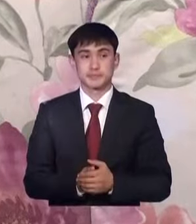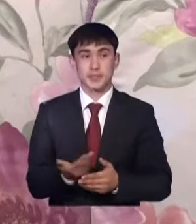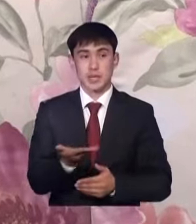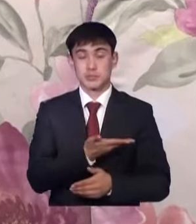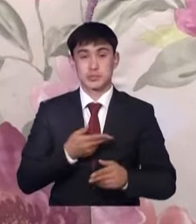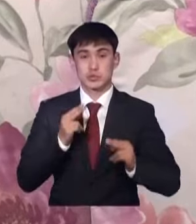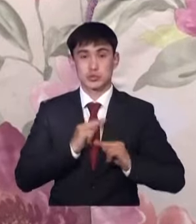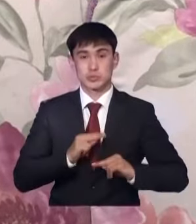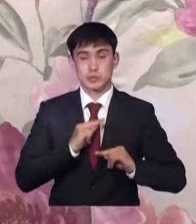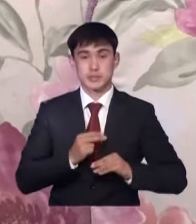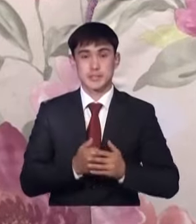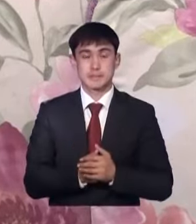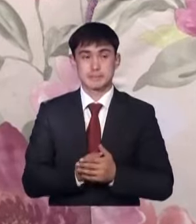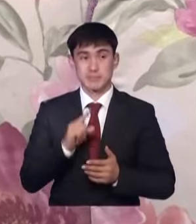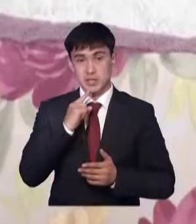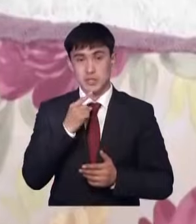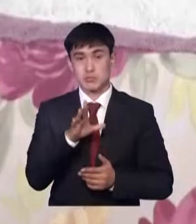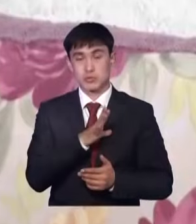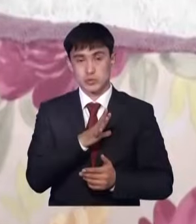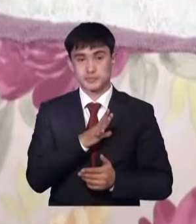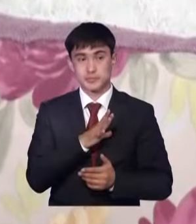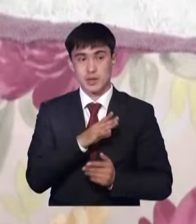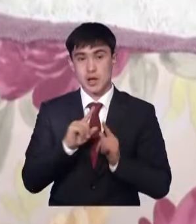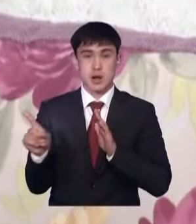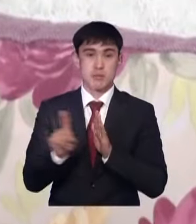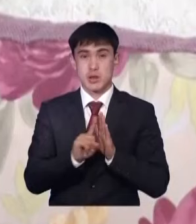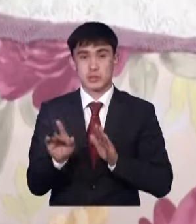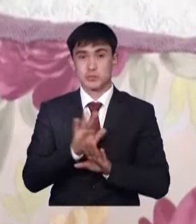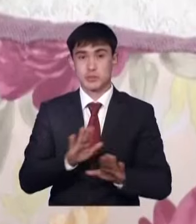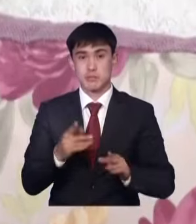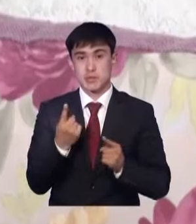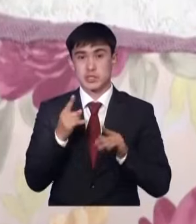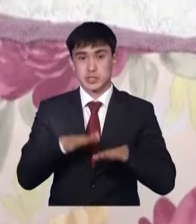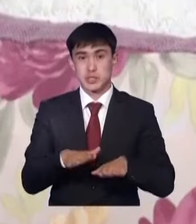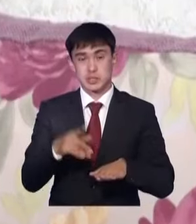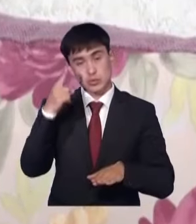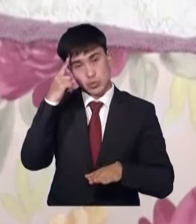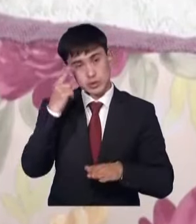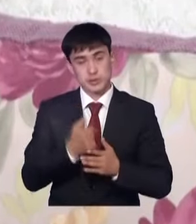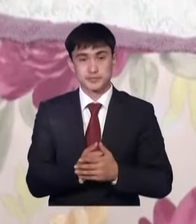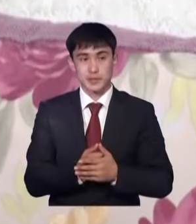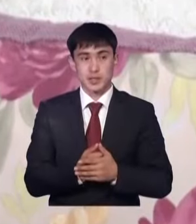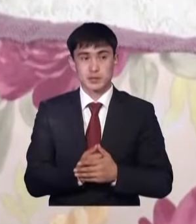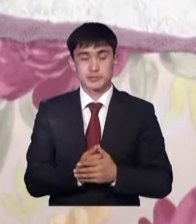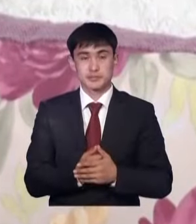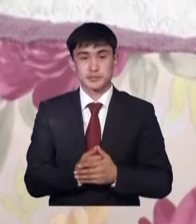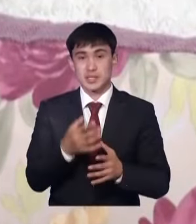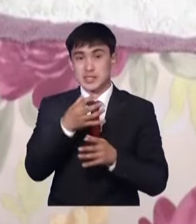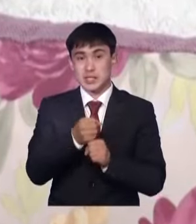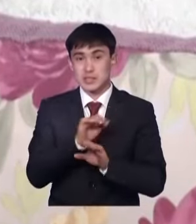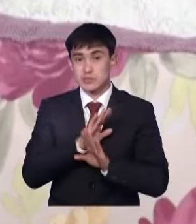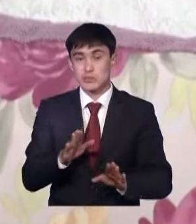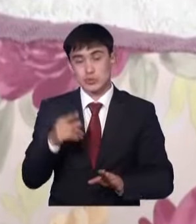Біздің жұмысымыз енді қиын болды ғой. Ары бері жүгірмей, бір шетте істесек екен деп, ойбай